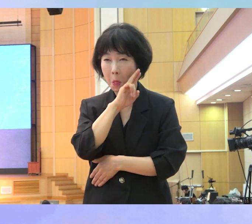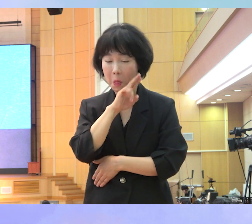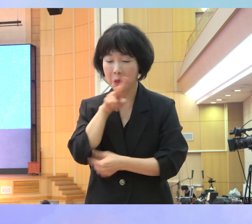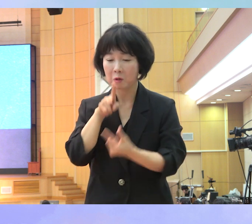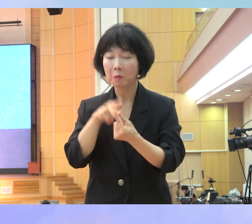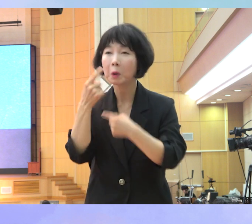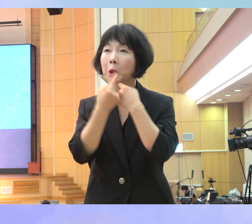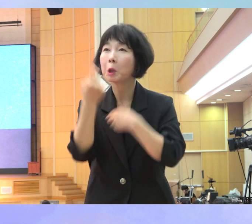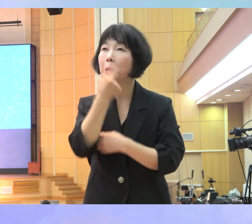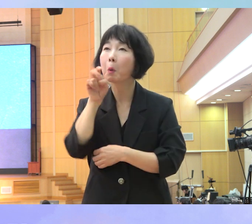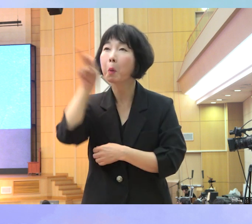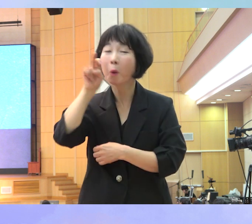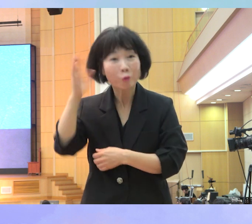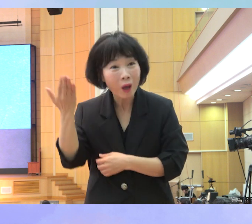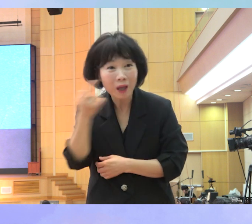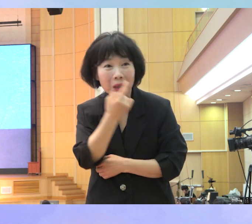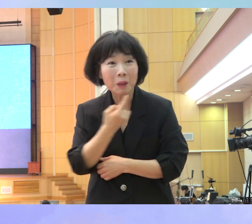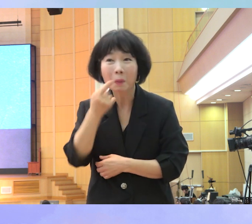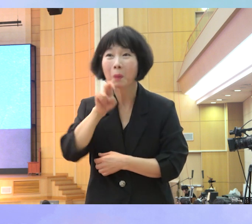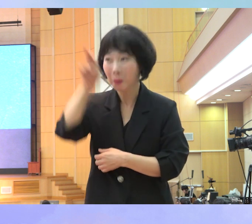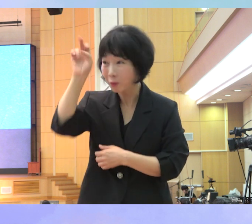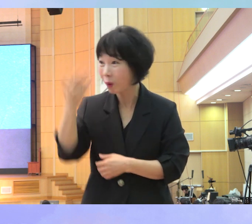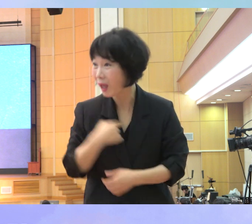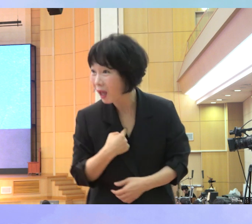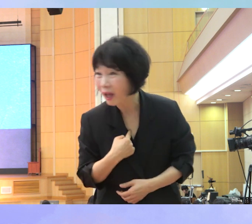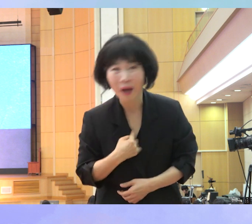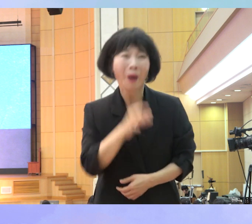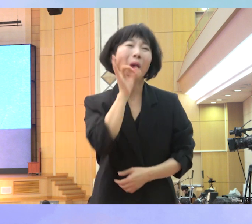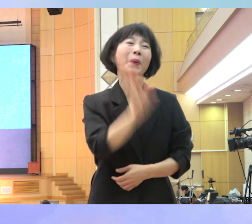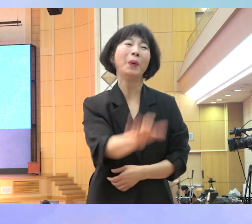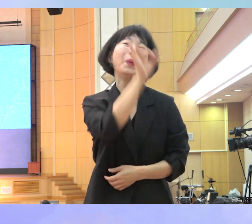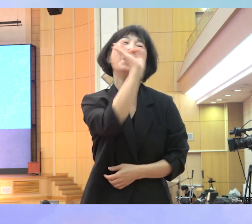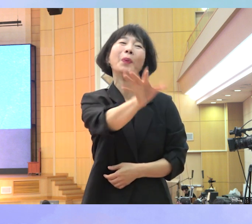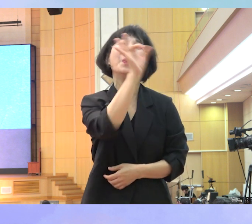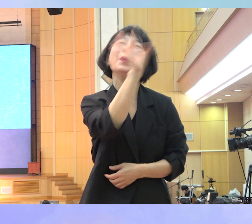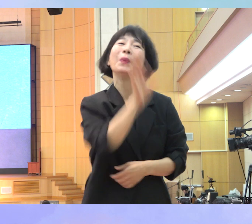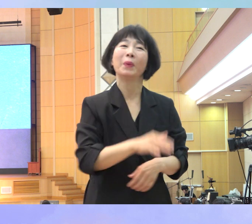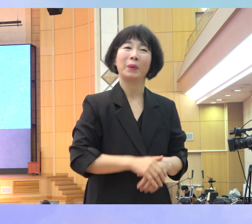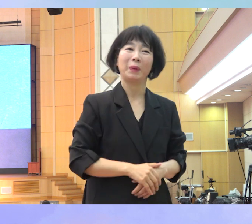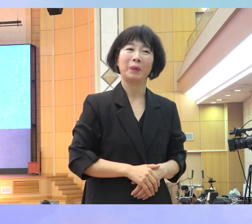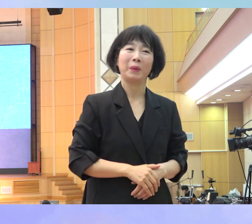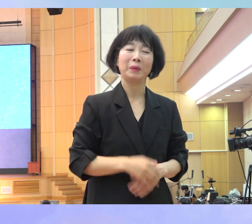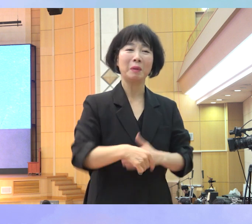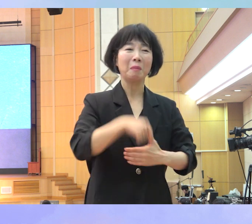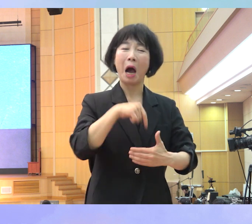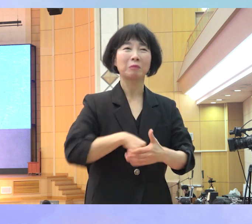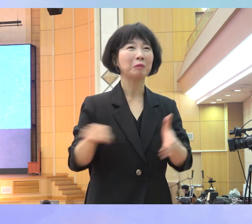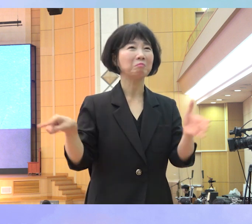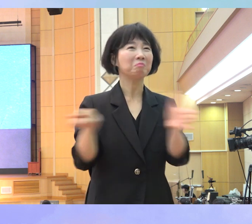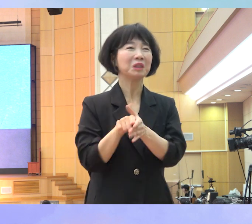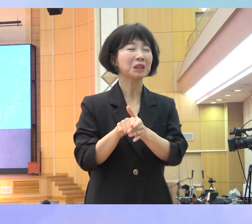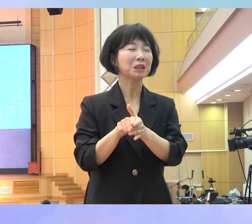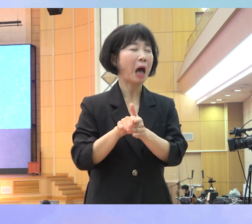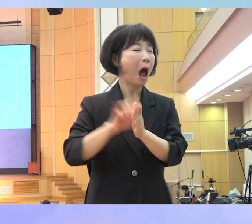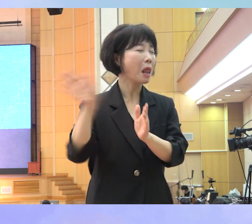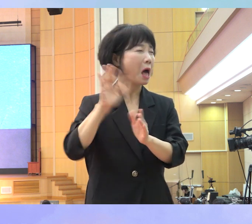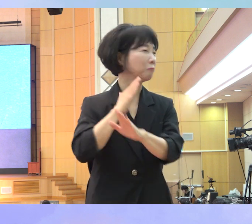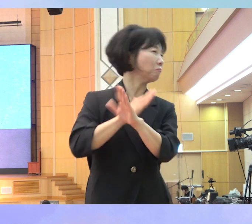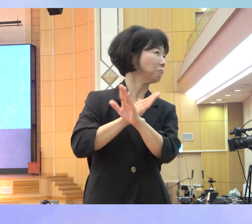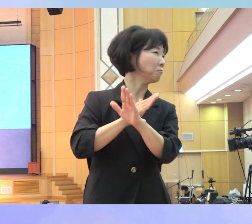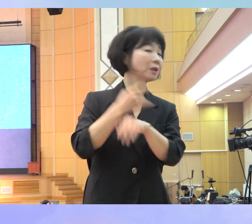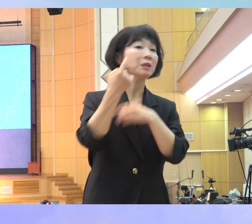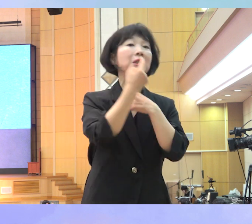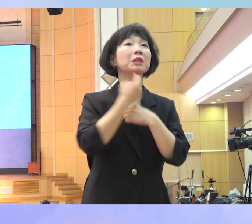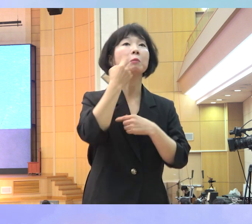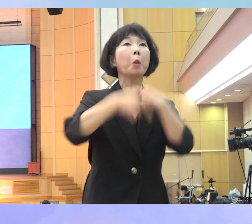아니거든요. 그래서 예수 안 믿는 사람이 막 말로만 믿습니다, 믿습니다, 믿습니다 한다고 그게 믿음이 나타나요?